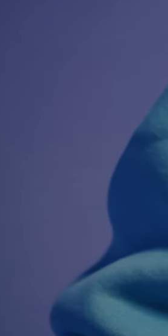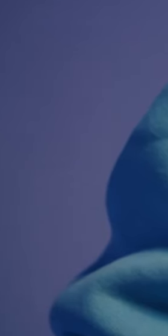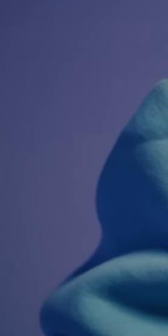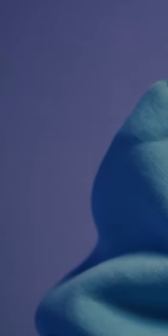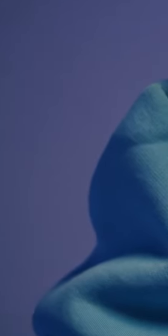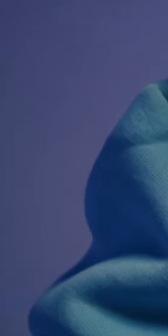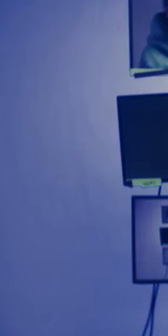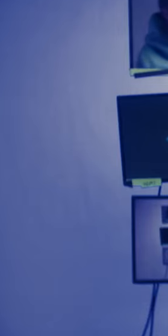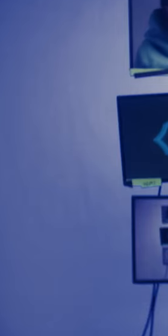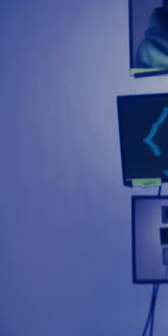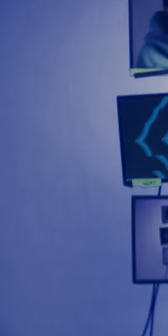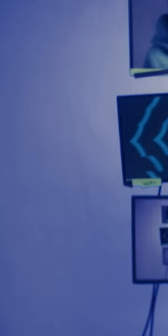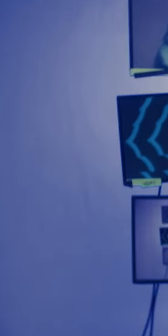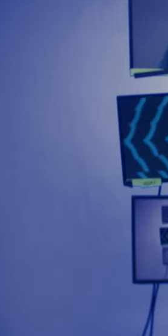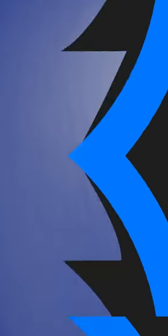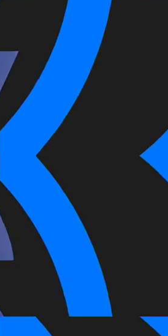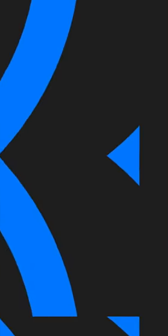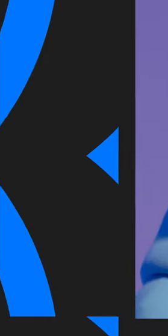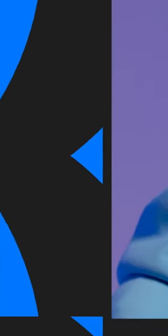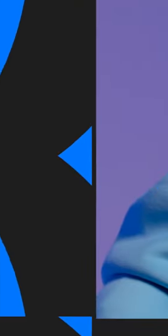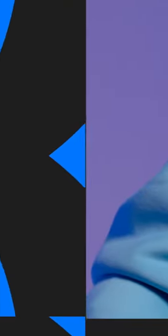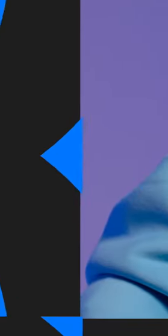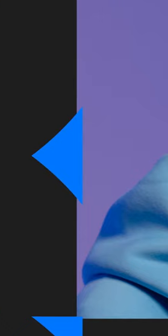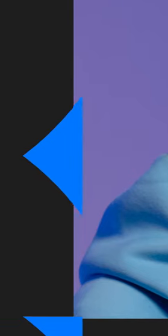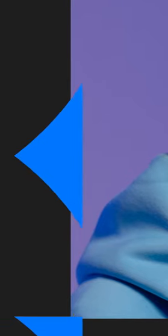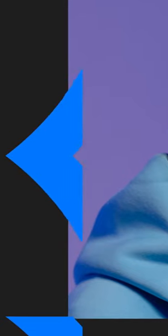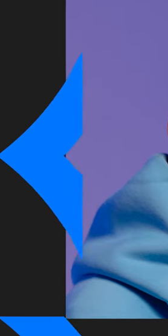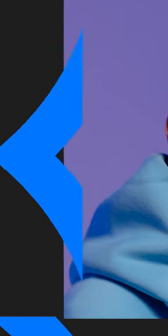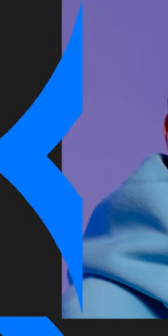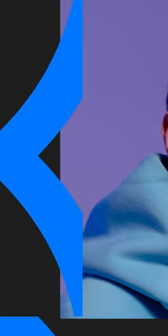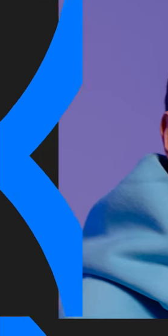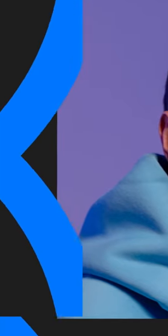умеем делать хорошо. Разговор будет короткий, я чувствую.